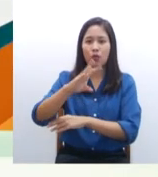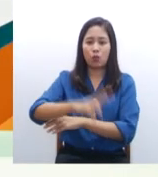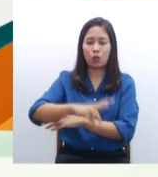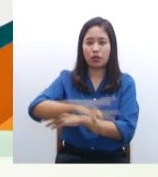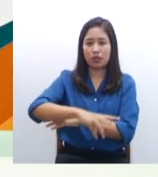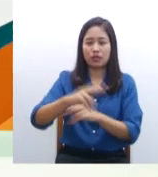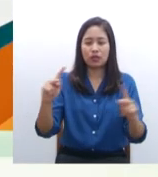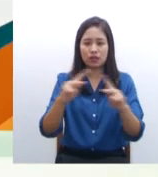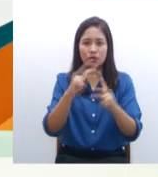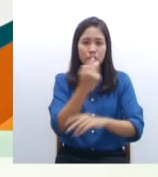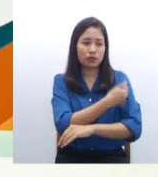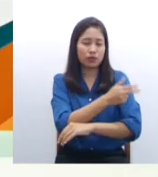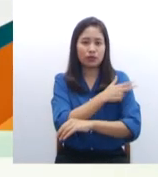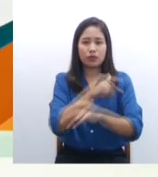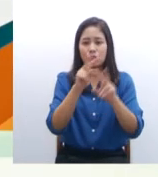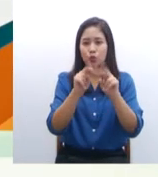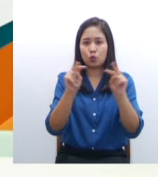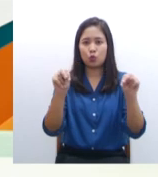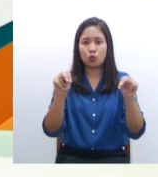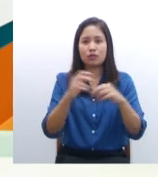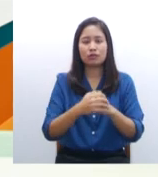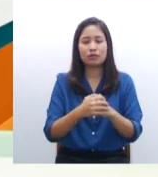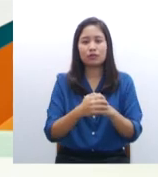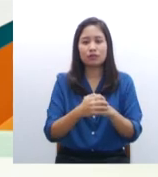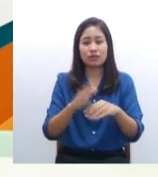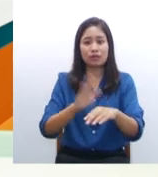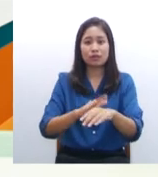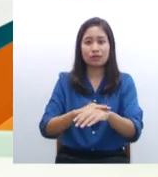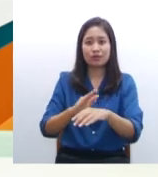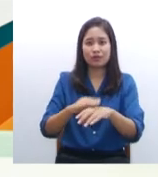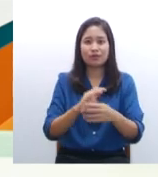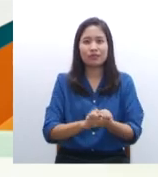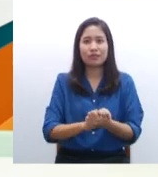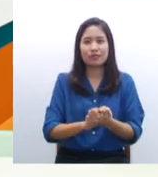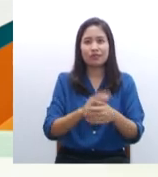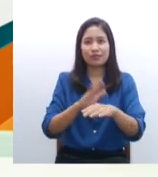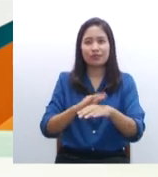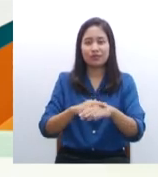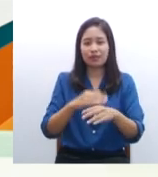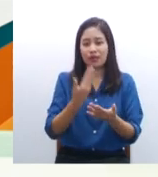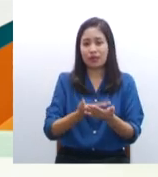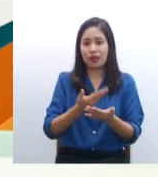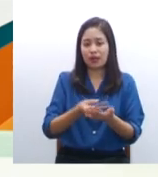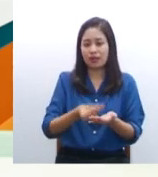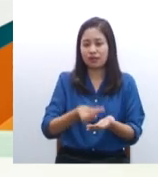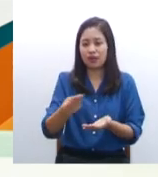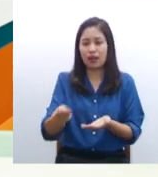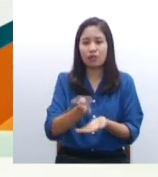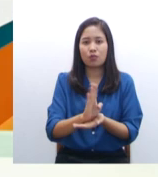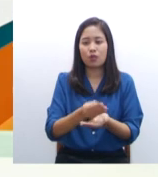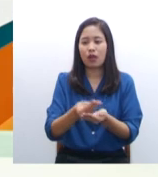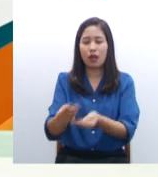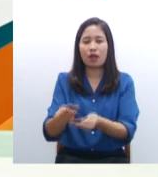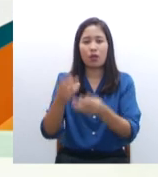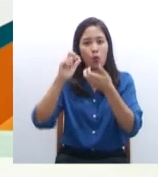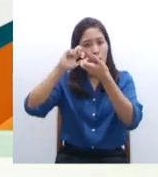ารณสุขจังหวัดนนทบุรีนะครับซึ่งจะมีกิจกรรมเดินการกุศลร่วมกับเด็กออทิสติกนะครับเ